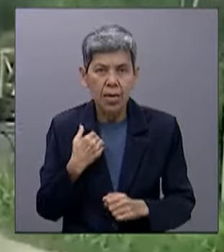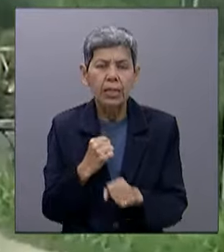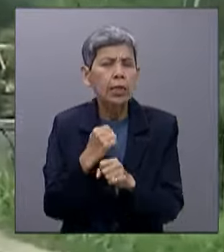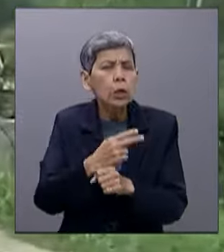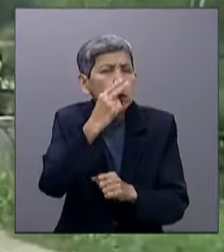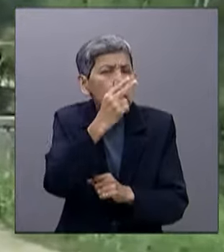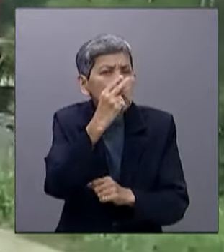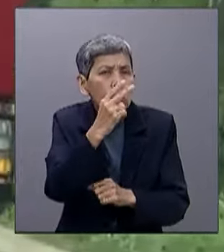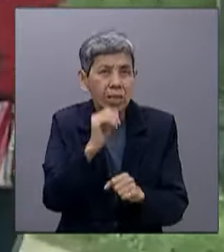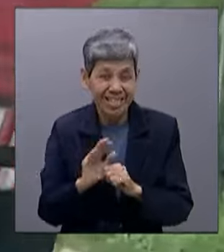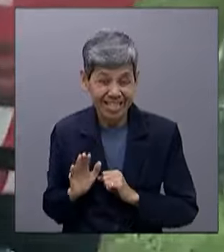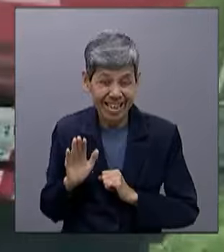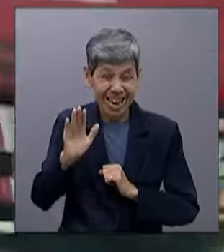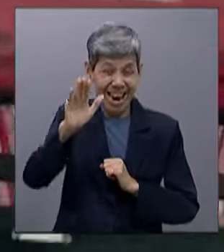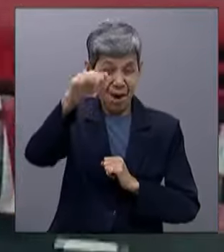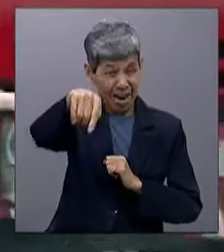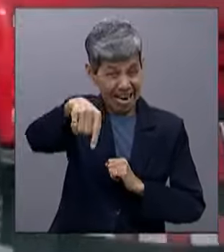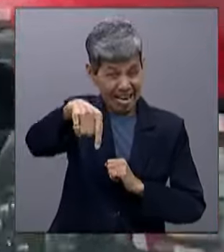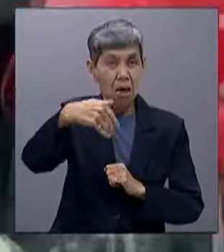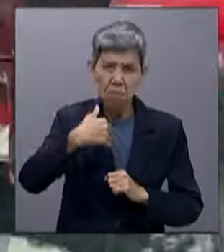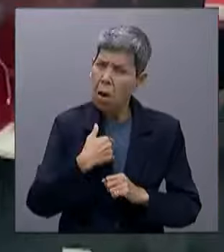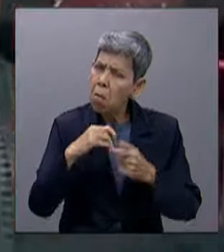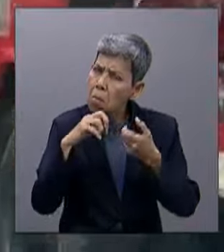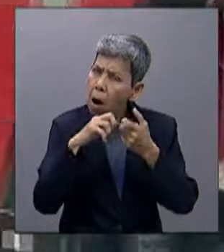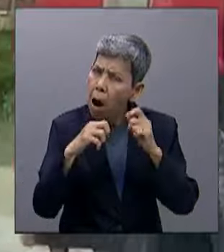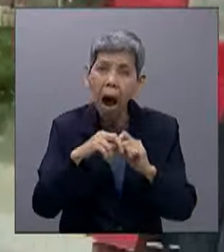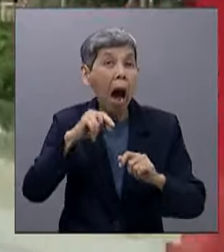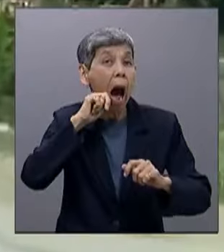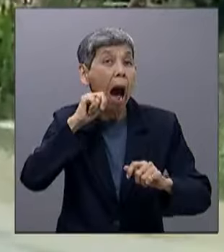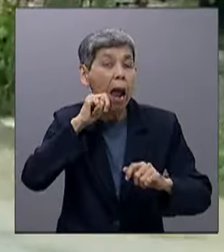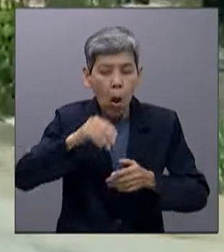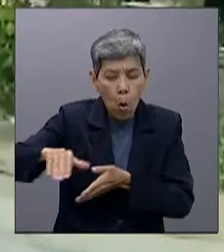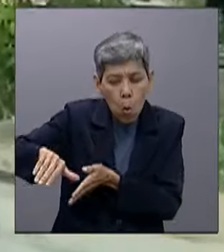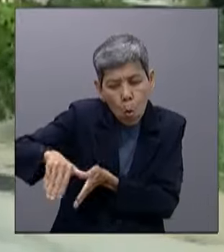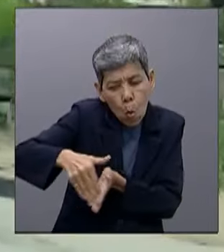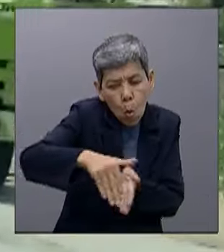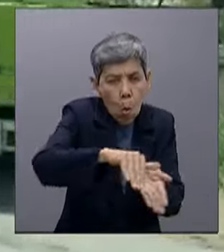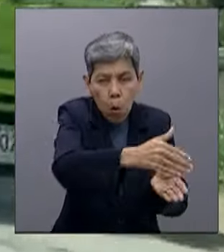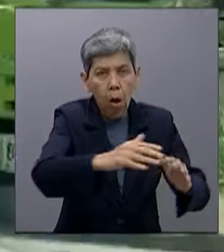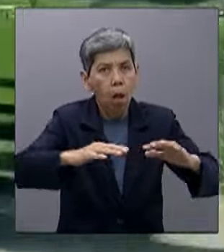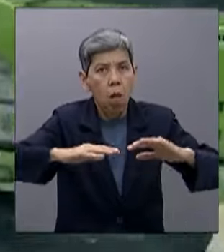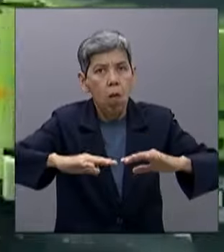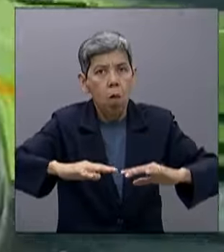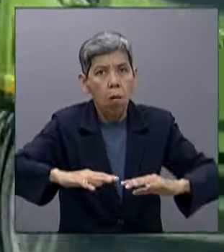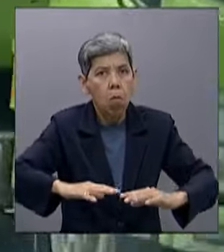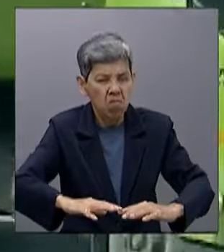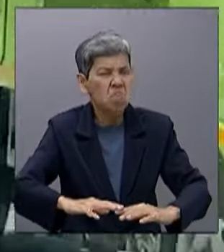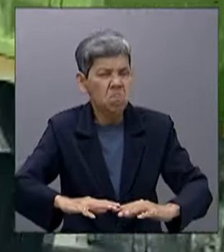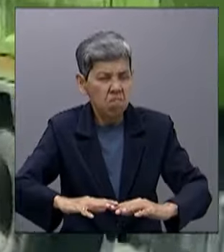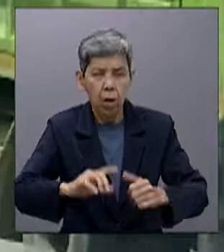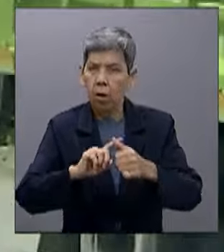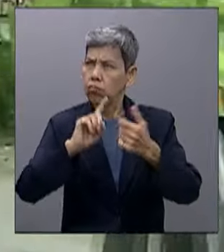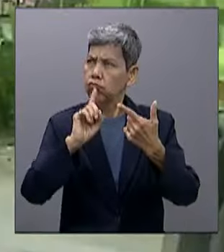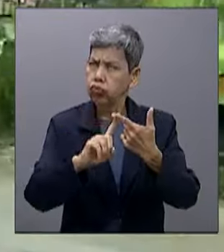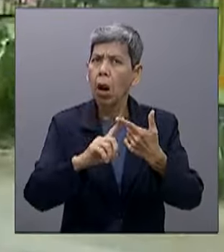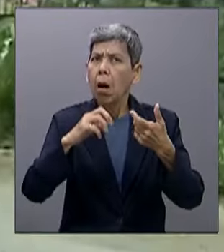สังเกตถึงสะพานชำรุดนะครับบอกว่าอาจจะเกิดจากระดับน้ำในแม่น้ำเจ้าพระยาที่ลดลงอย่างรวดเร็วแล้วก็